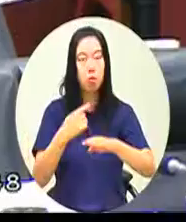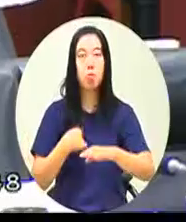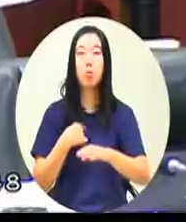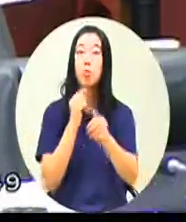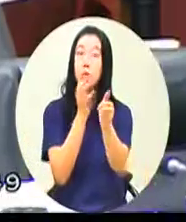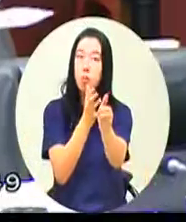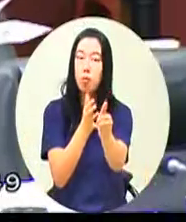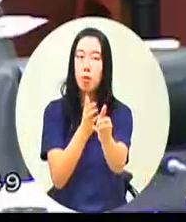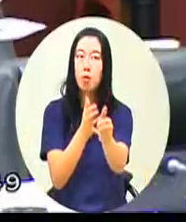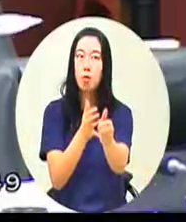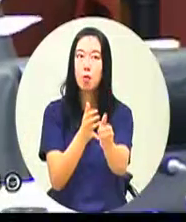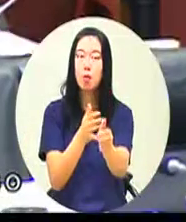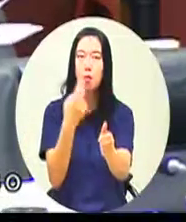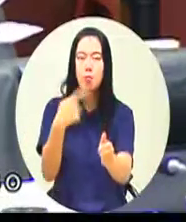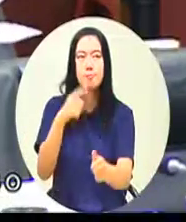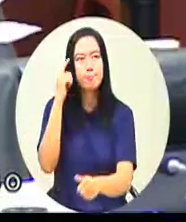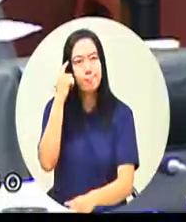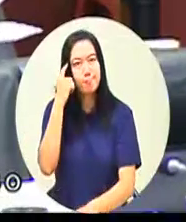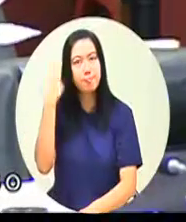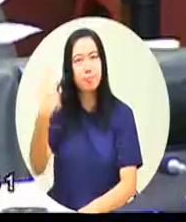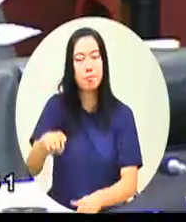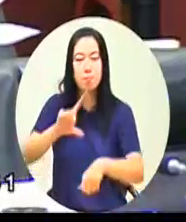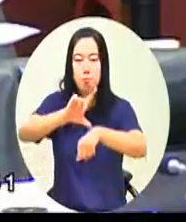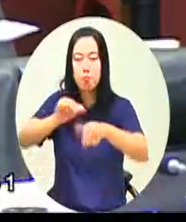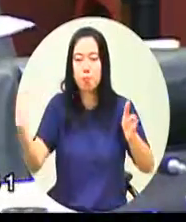这个时程上缩短，